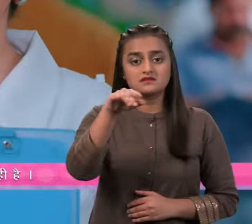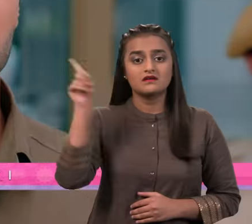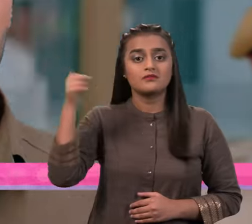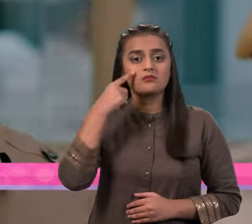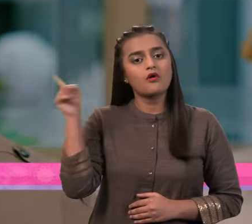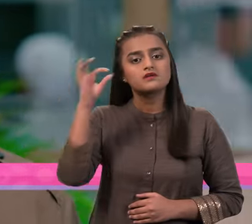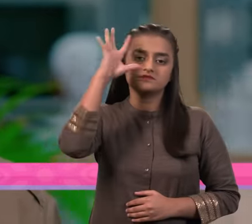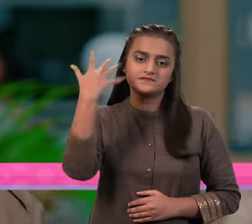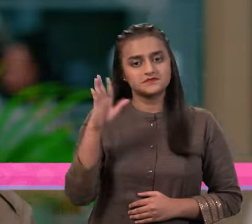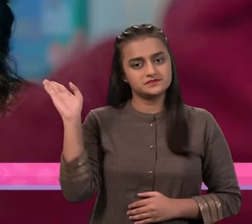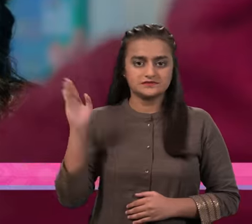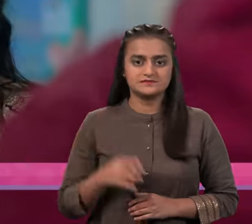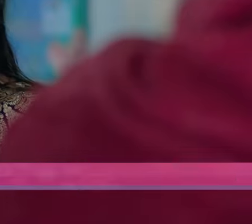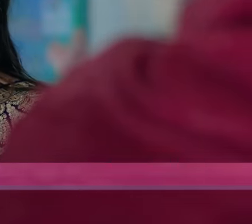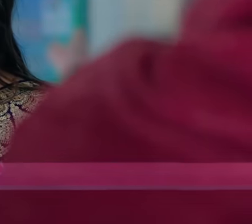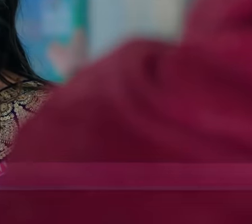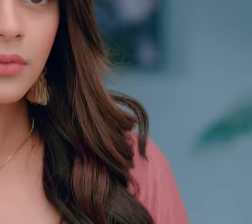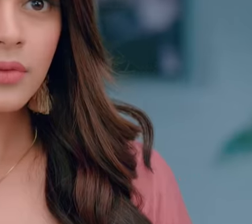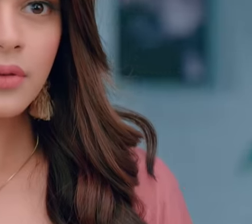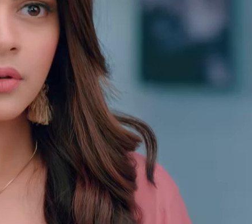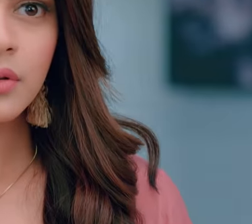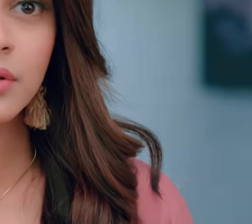सर, पेशेंट को होश आ गया है।